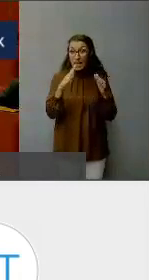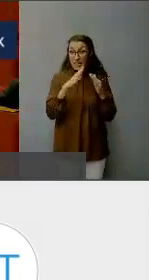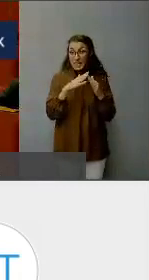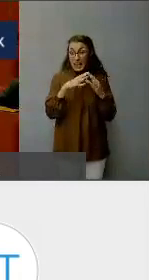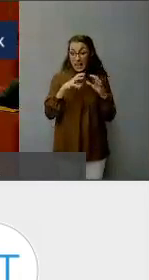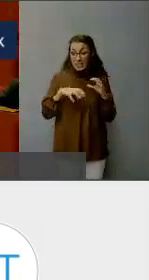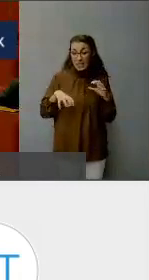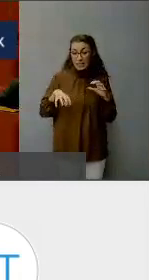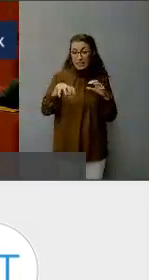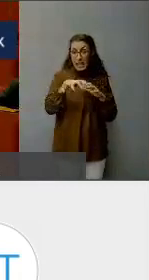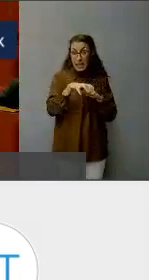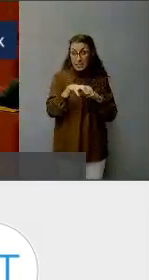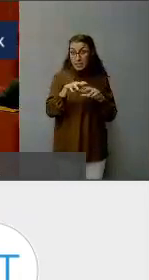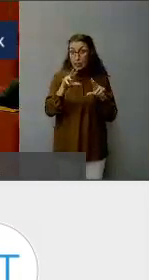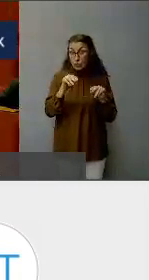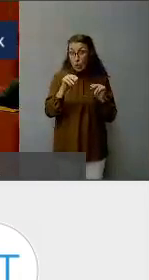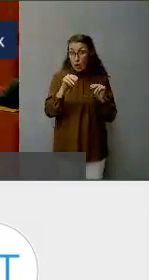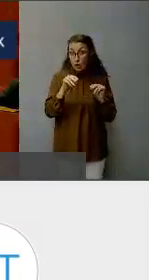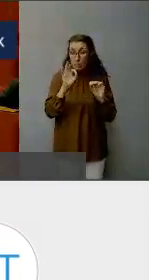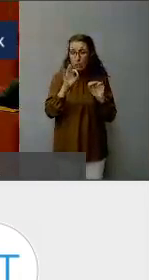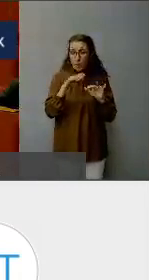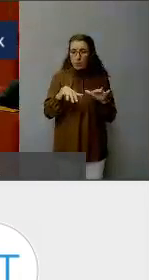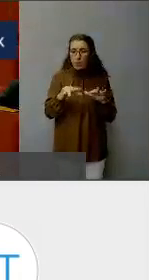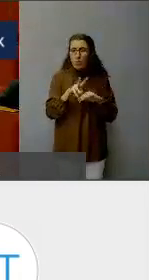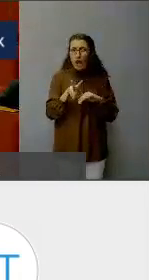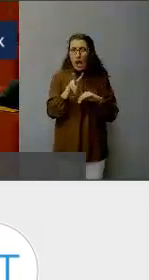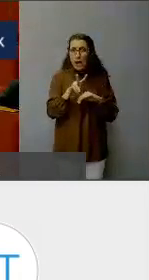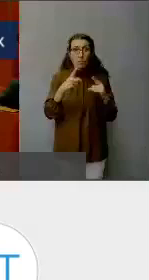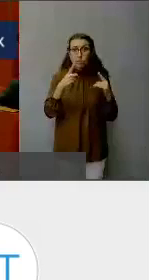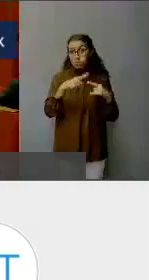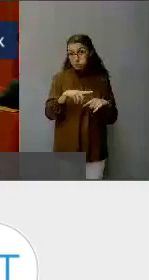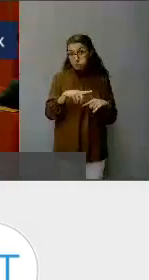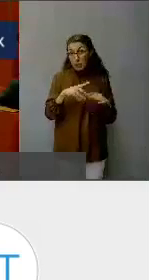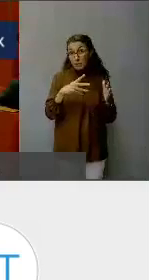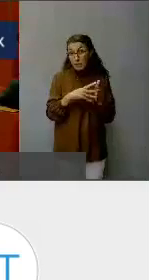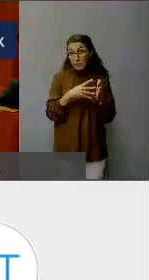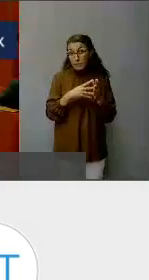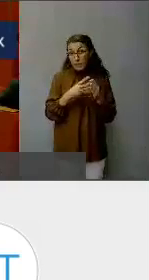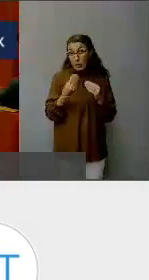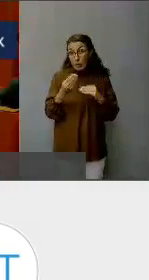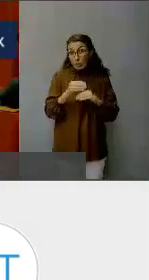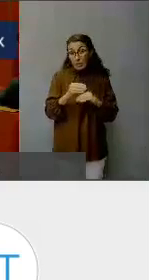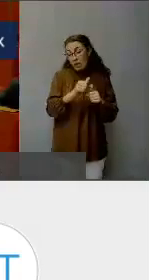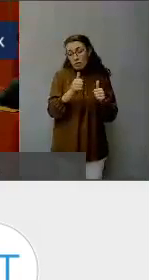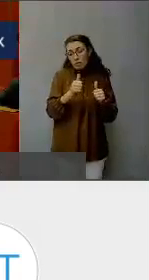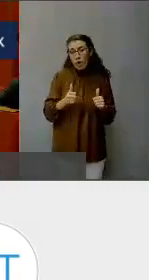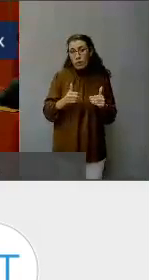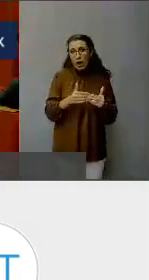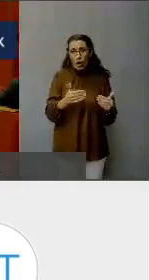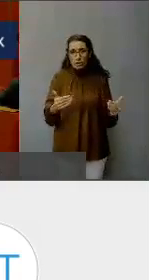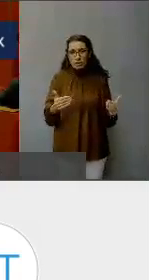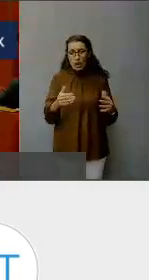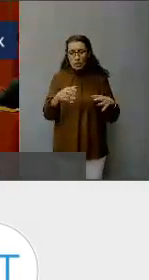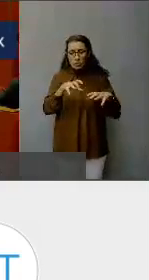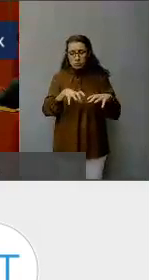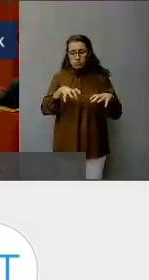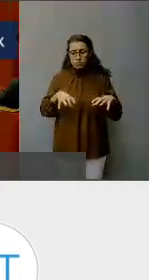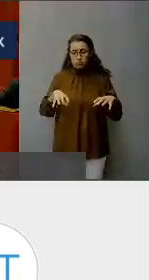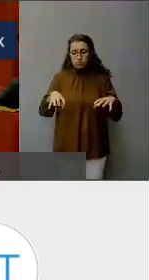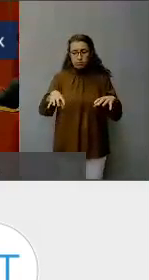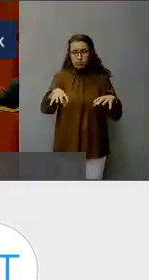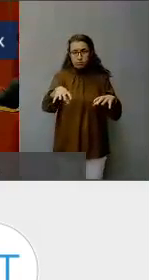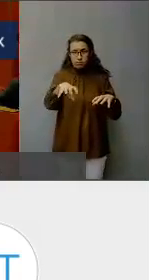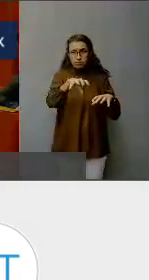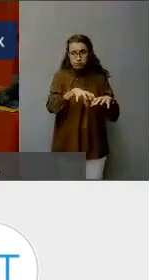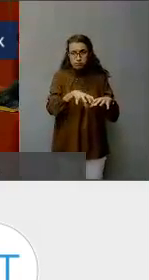ostacolo sì perché al netto delle valutazioni sugli aspetti idraulici che sono contenuti nella